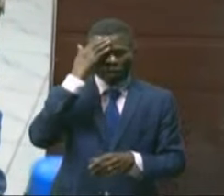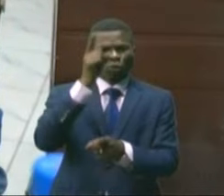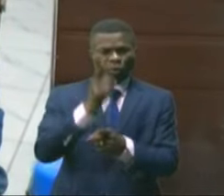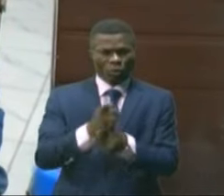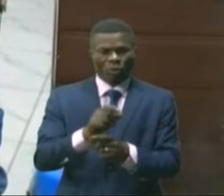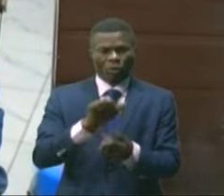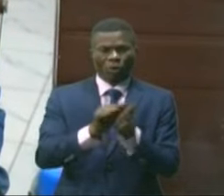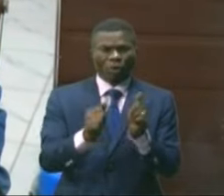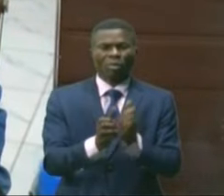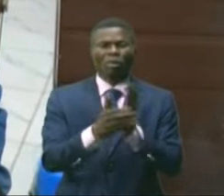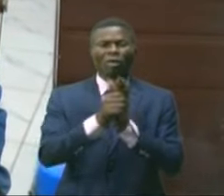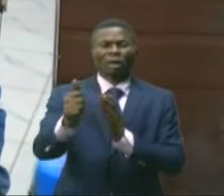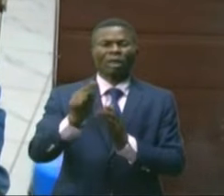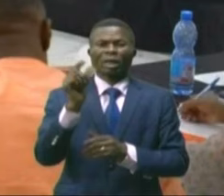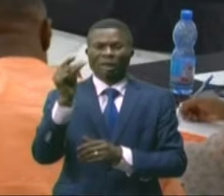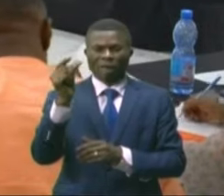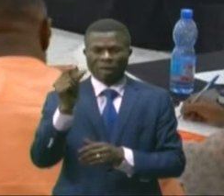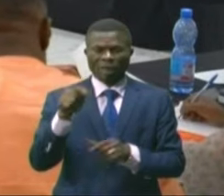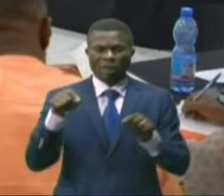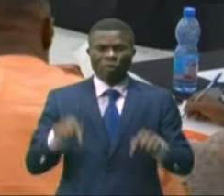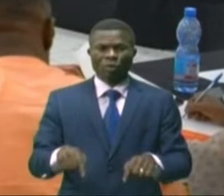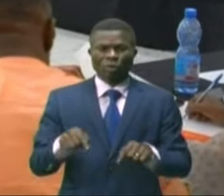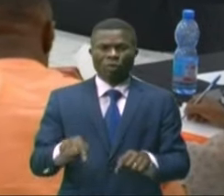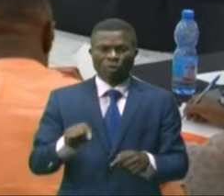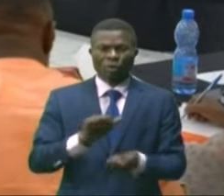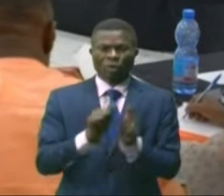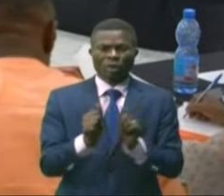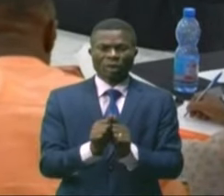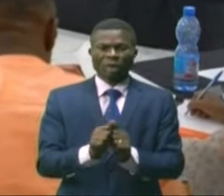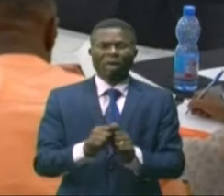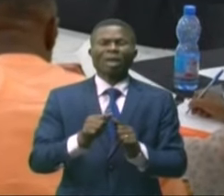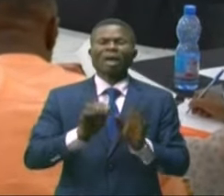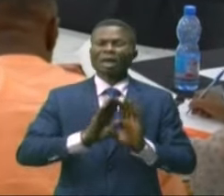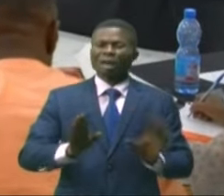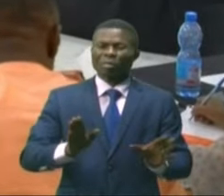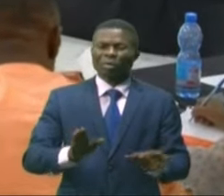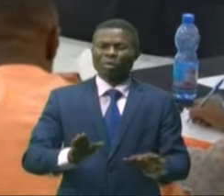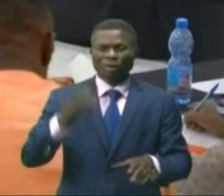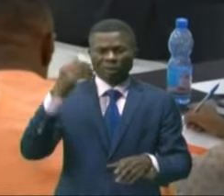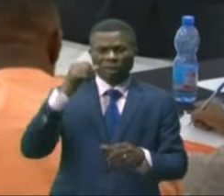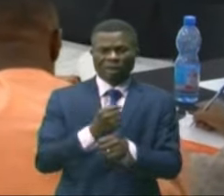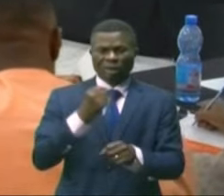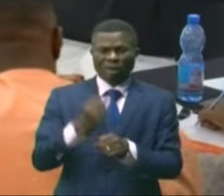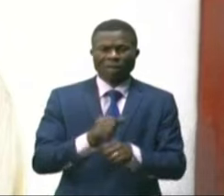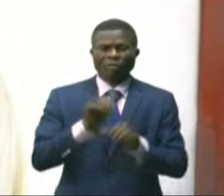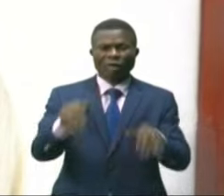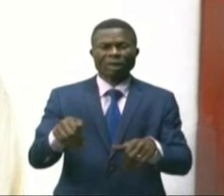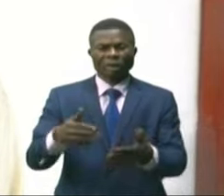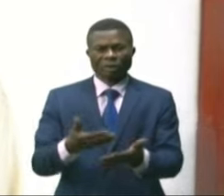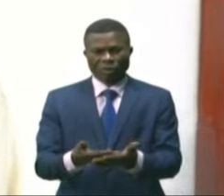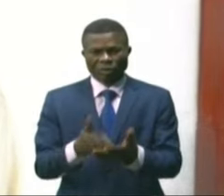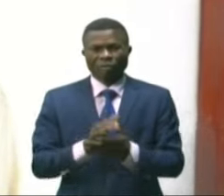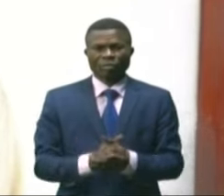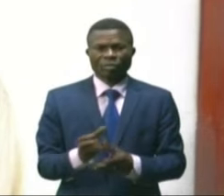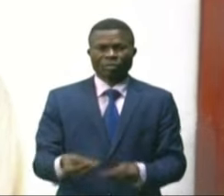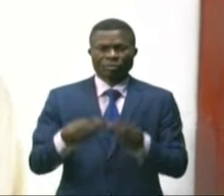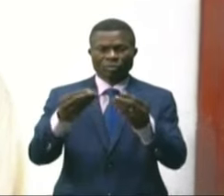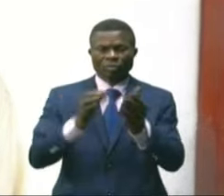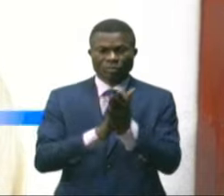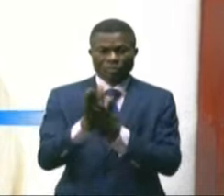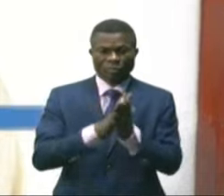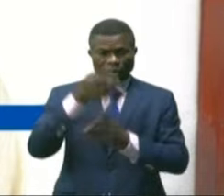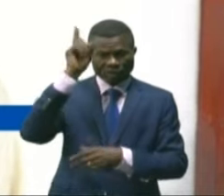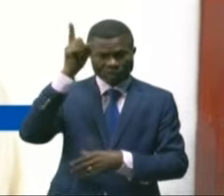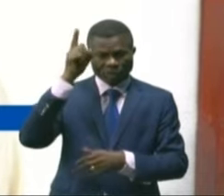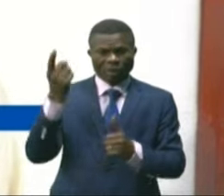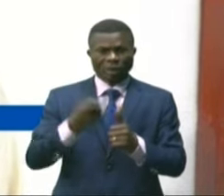sur la qualité des semences qui sont aujourd'hui des intrants indispensables dans la production agricole. On mettra un accent